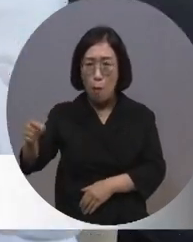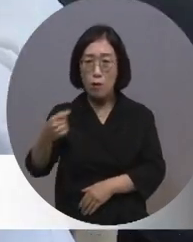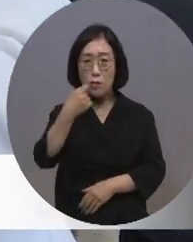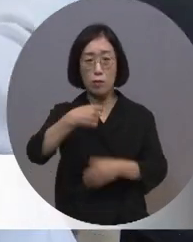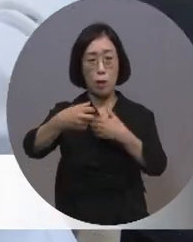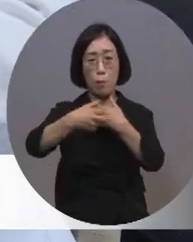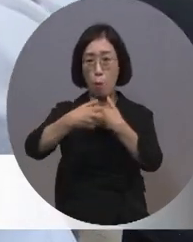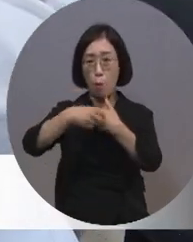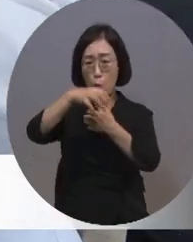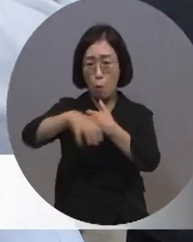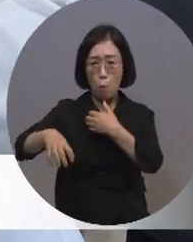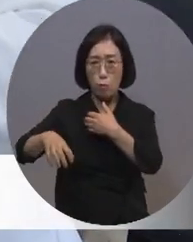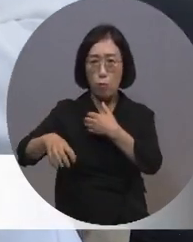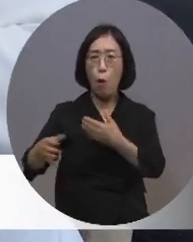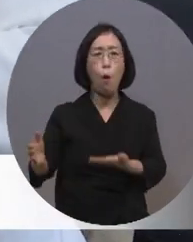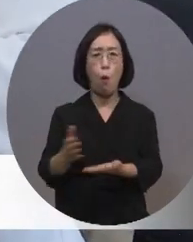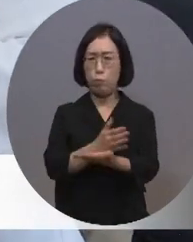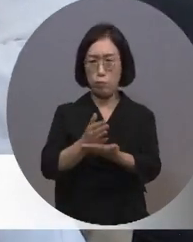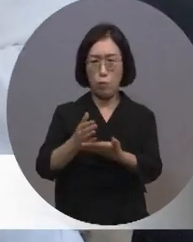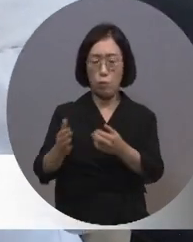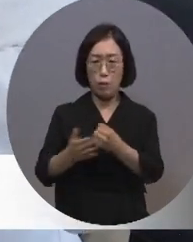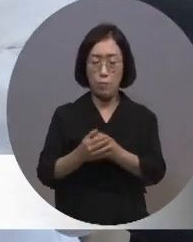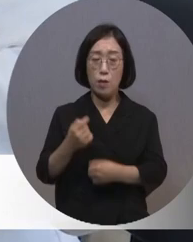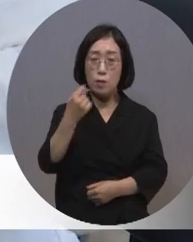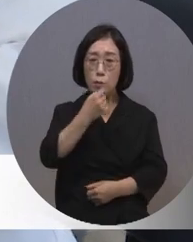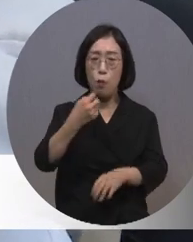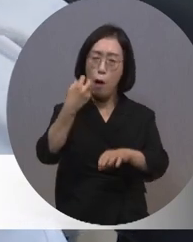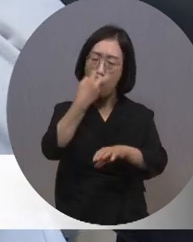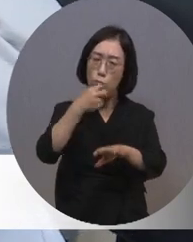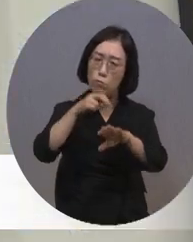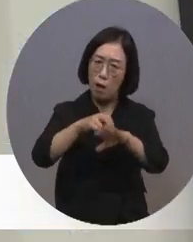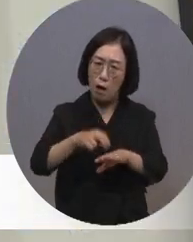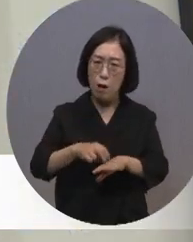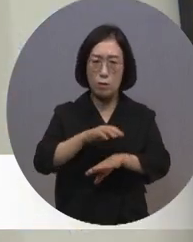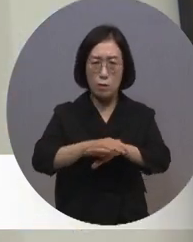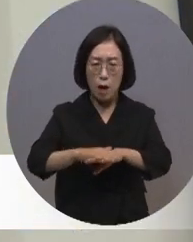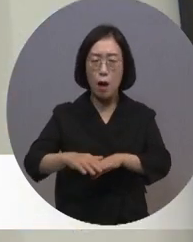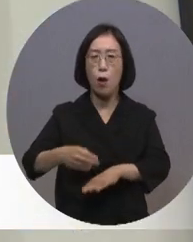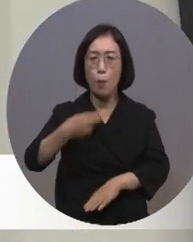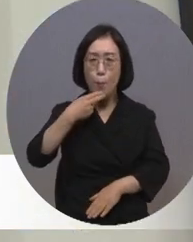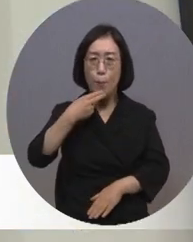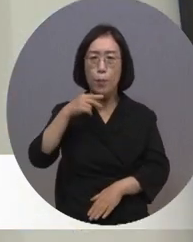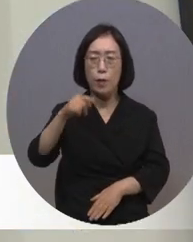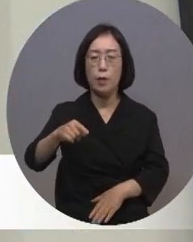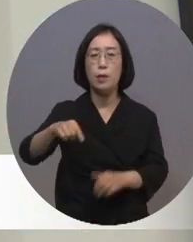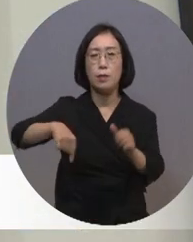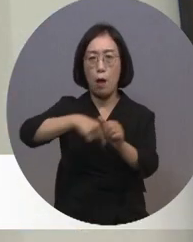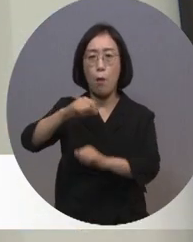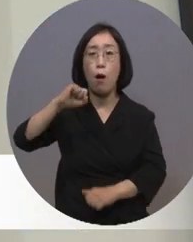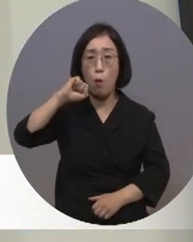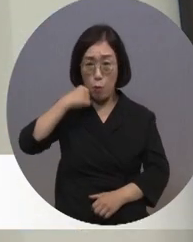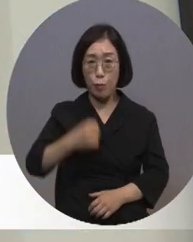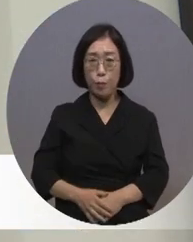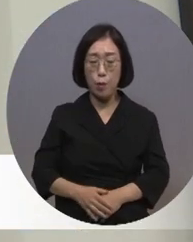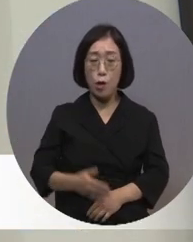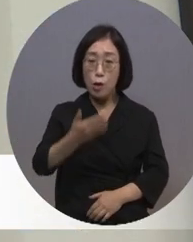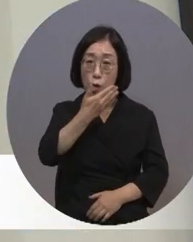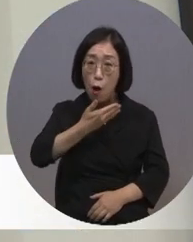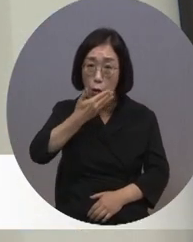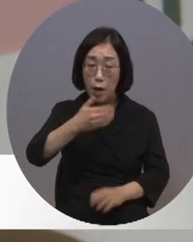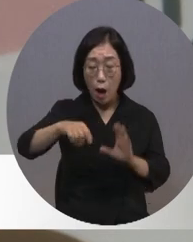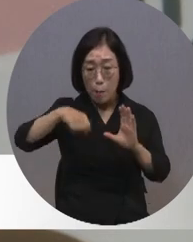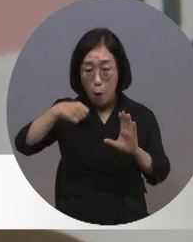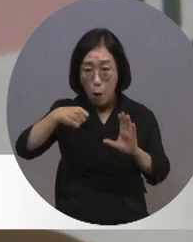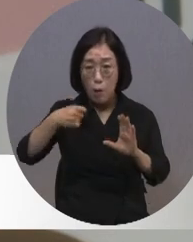구간 검진과 치료를 받지 못하는 경우가 빈번히 발생합니다 구간 건강은 영양관리와 매우 밀접한